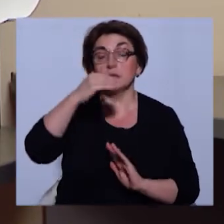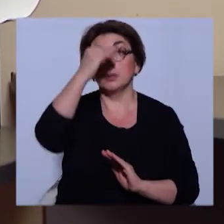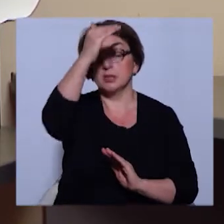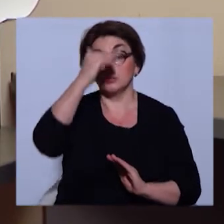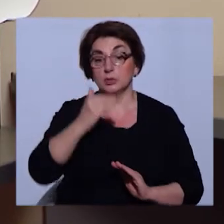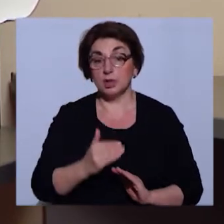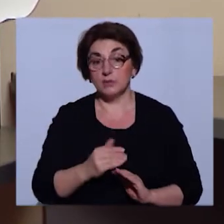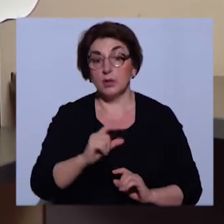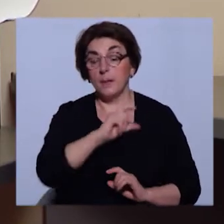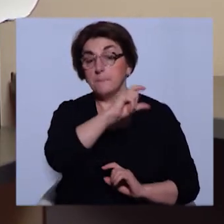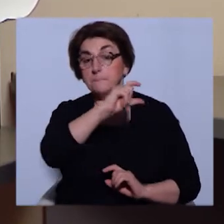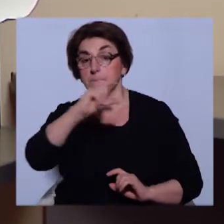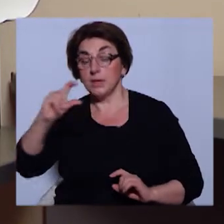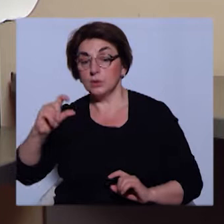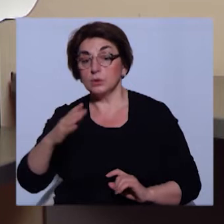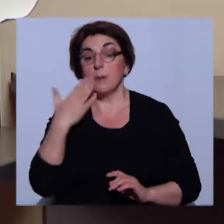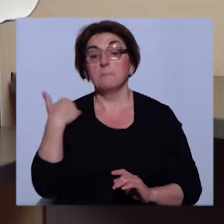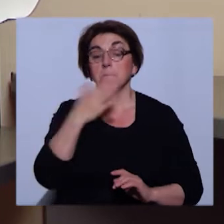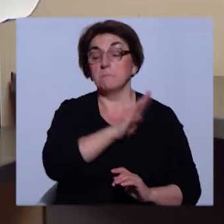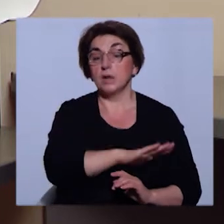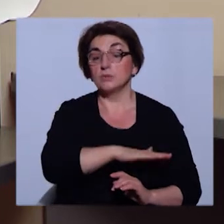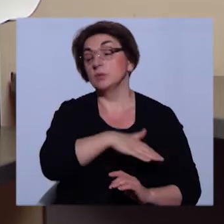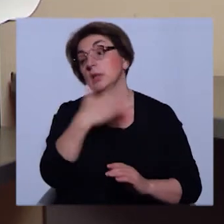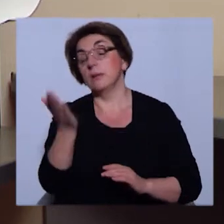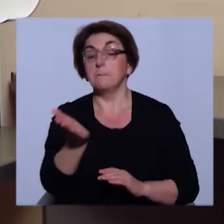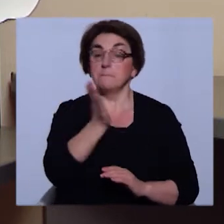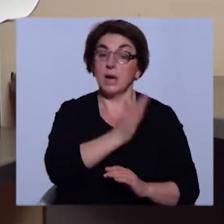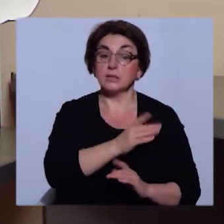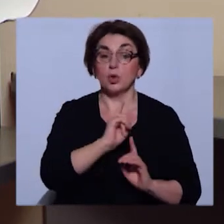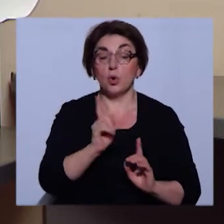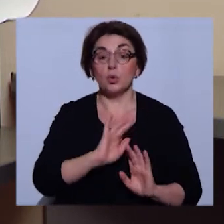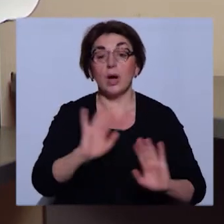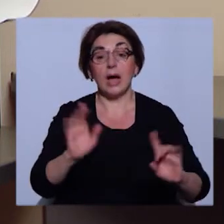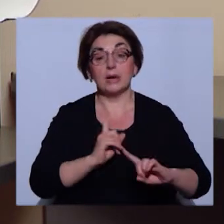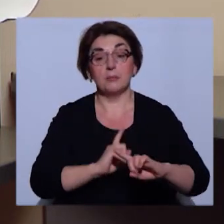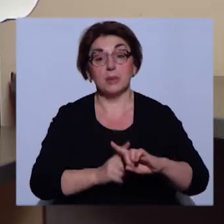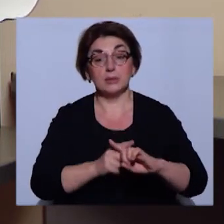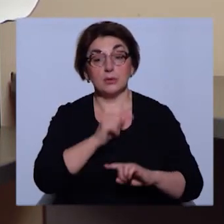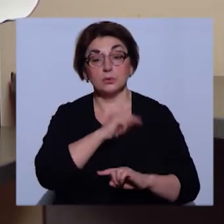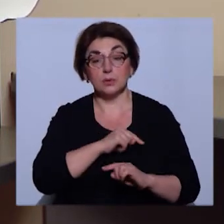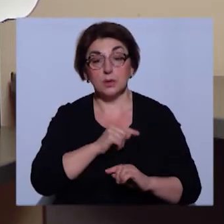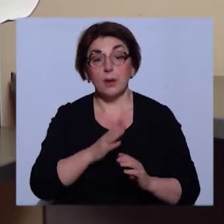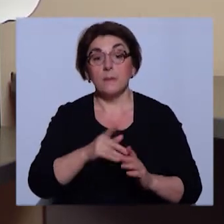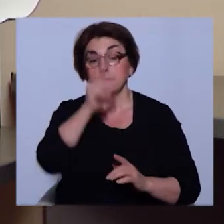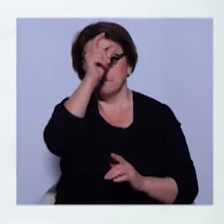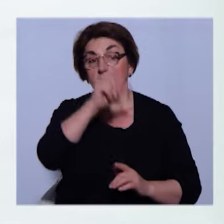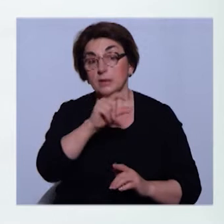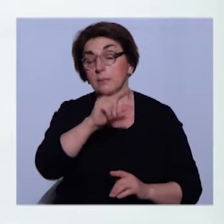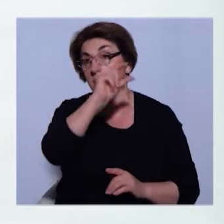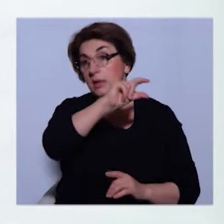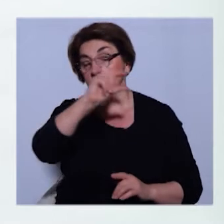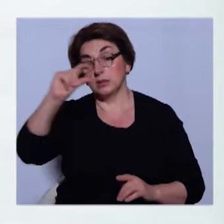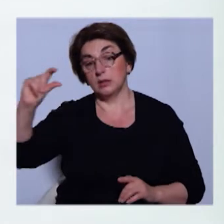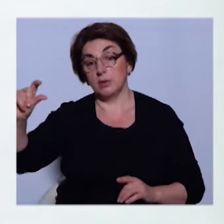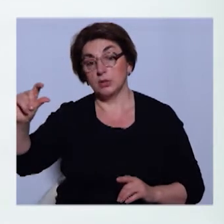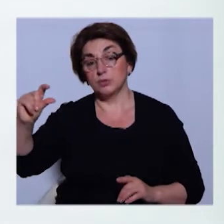და პერიოდში იზრდება მარჯვნიდან მარცხნივ. ხოლო არამეტალური თვისებები პერიოდში იზრდება